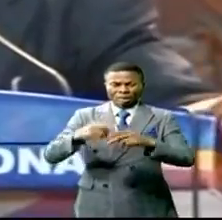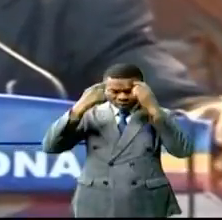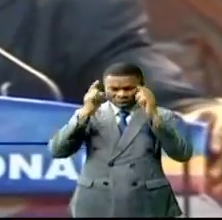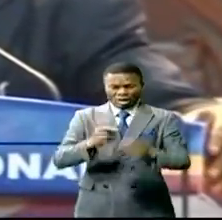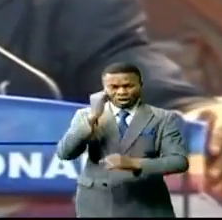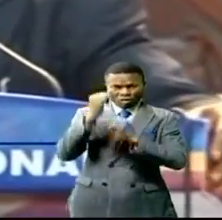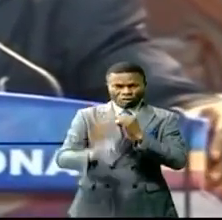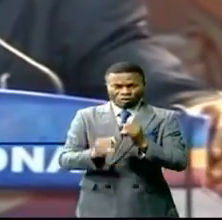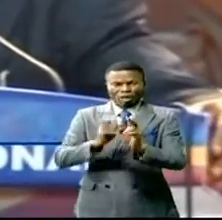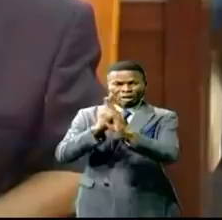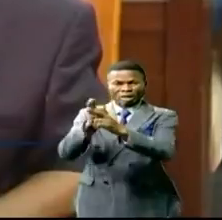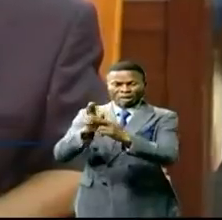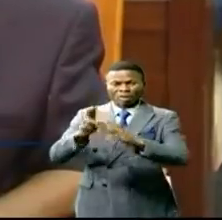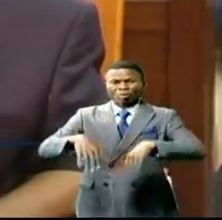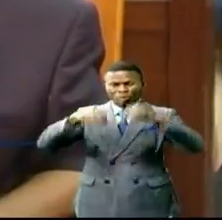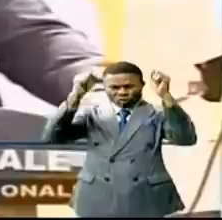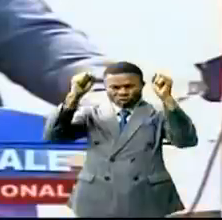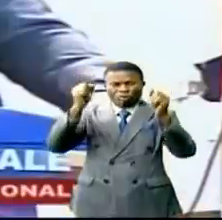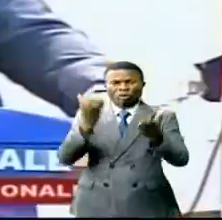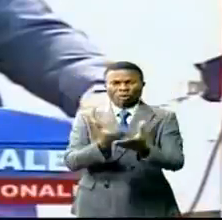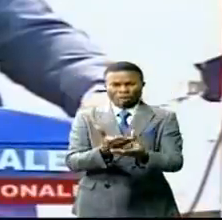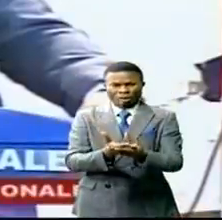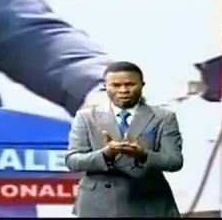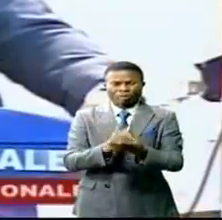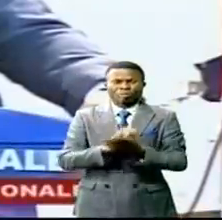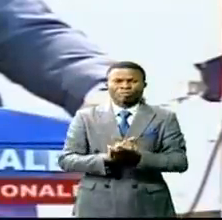moyennant des amendements éventuels à